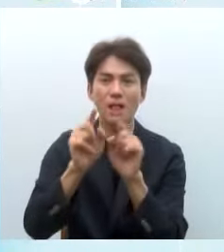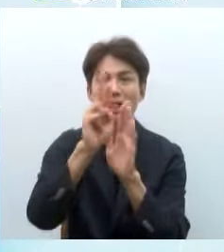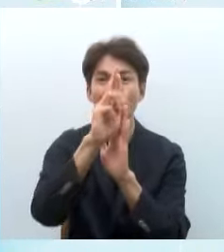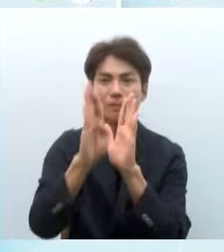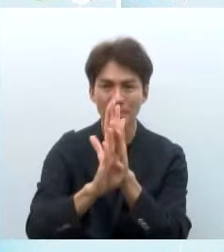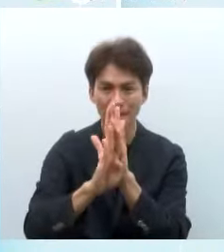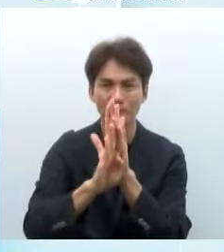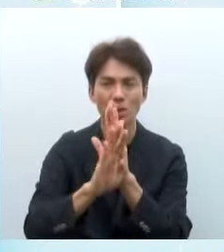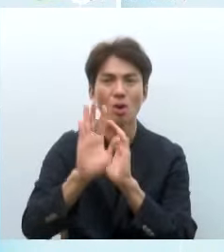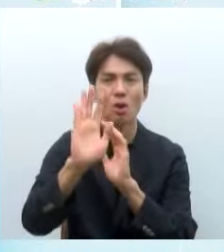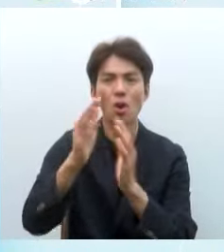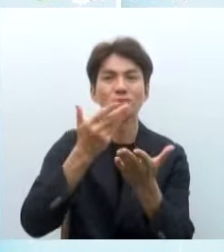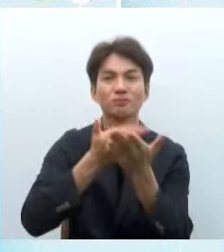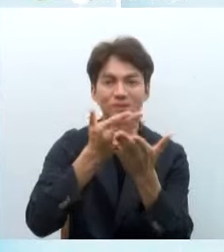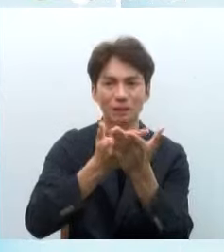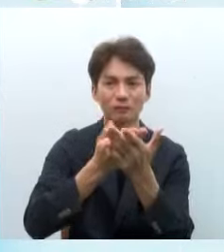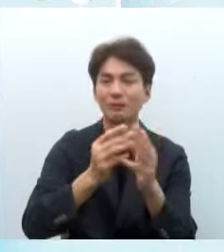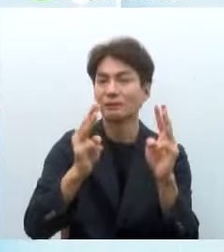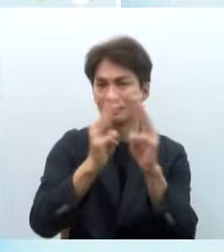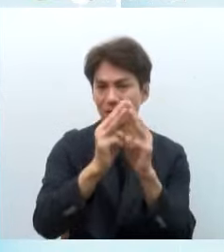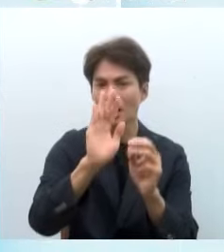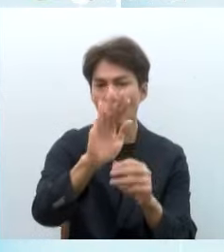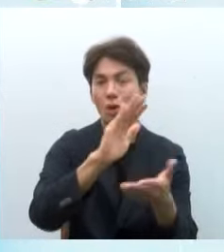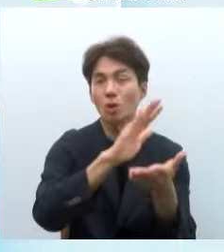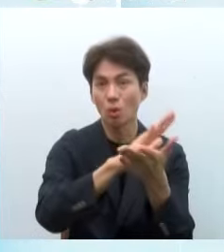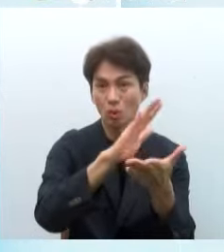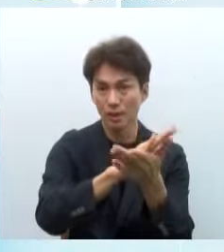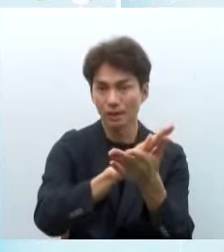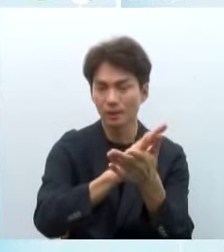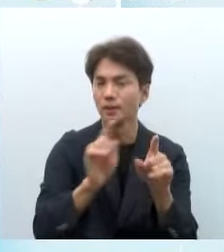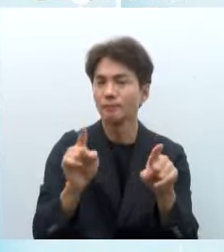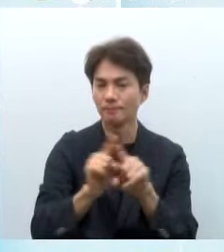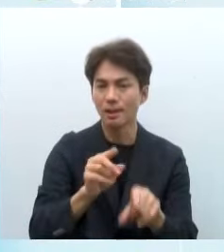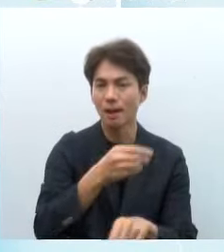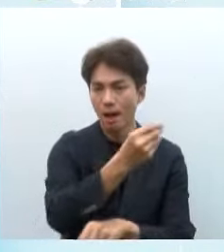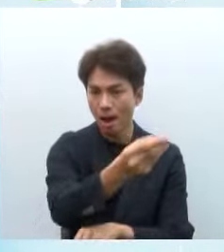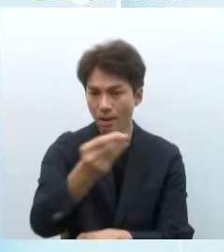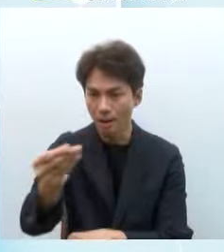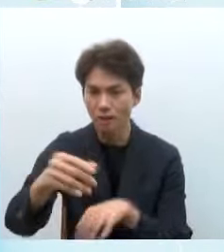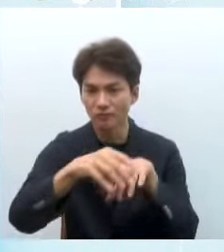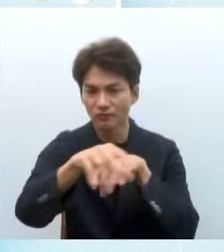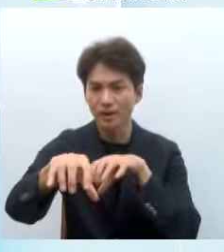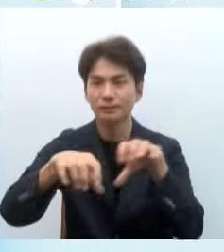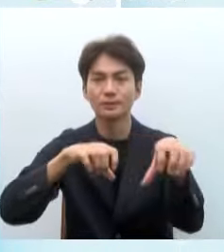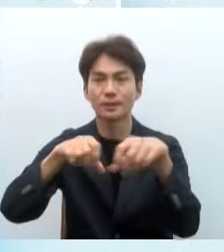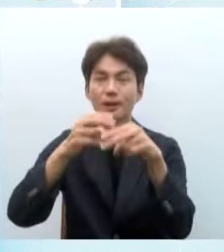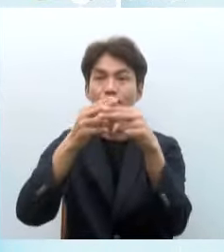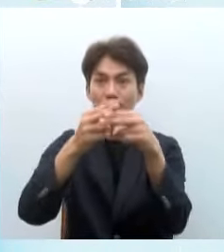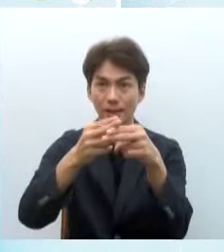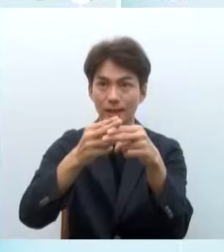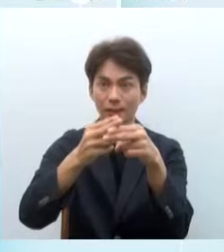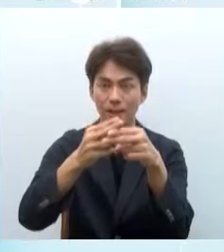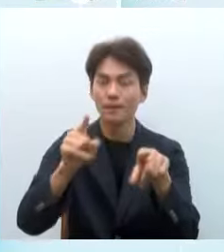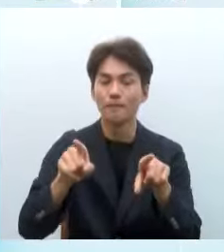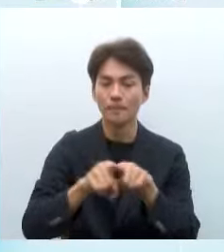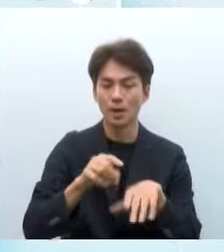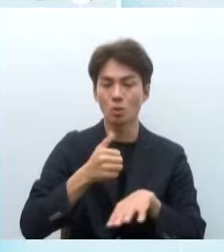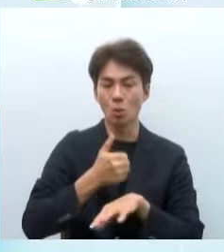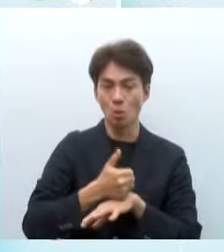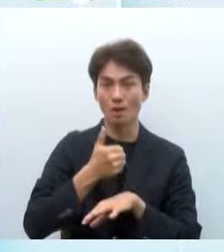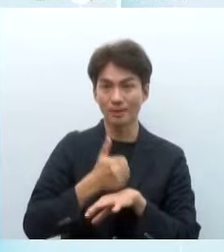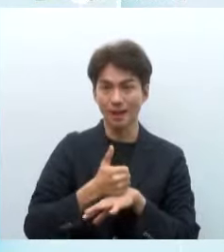การจ้างเหมาซึ่งสัญญาอยู่ที่โรงเรียนก็เป็นเทคนิคของเขตพื้นที่แต่ละเขตที่จะดำเนินการซึ่งในการประชุมพ.เขตก็จะทาง